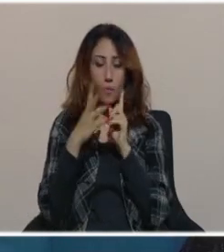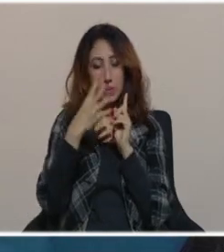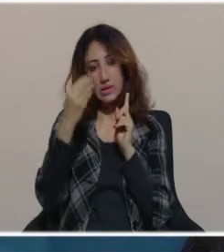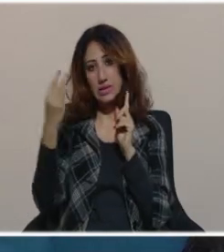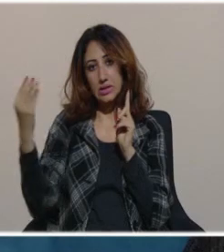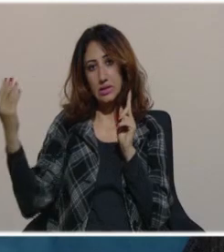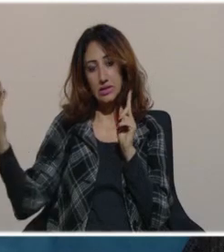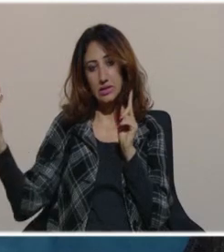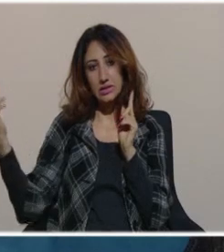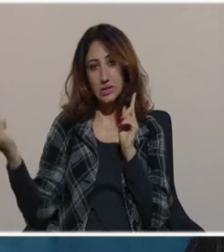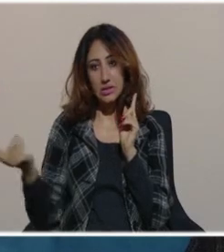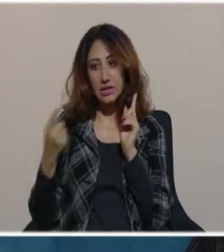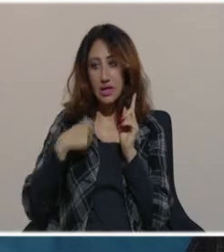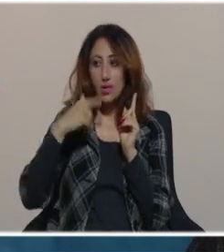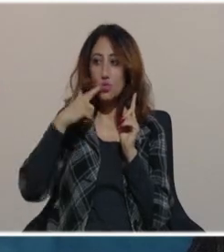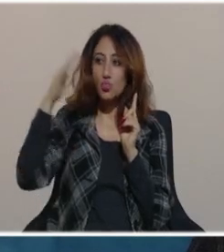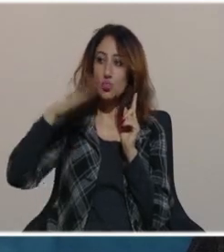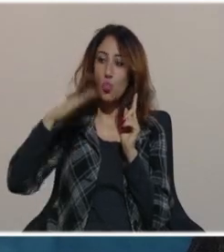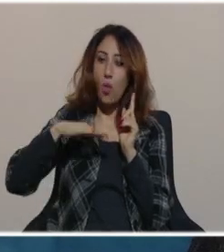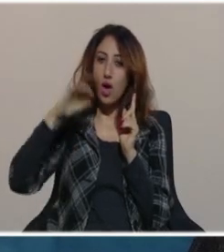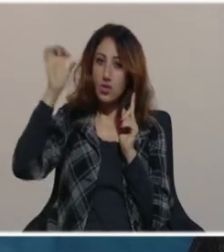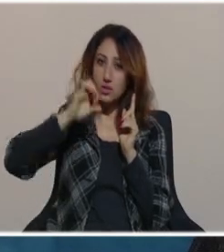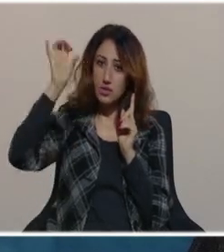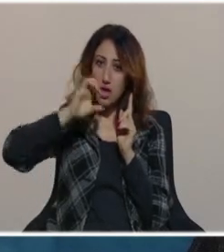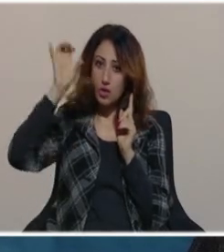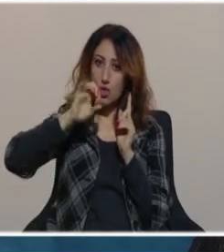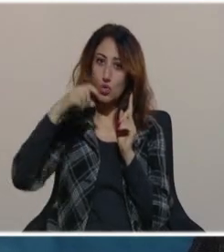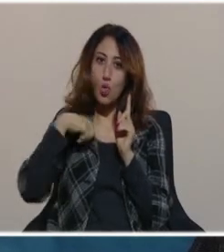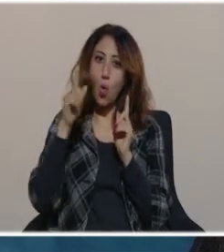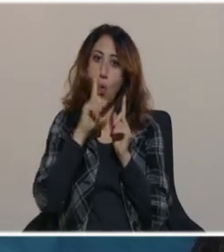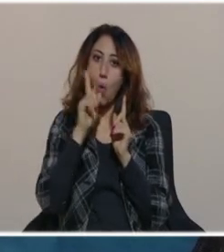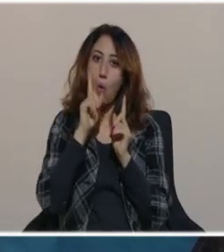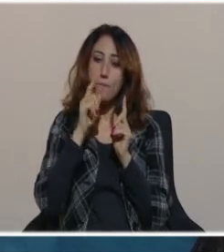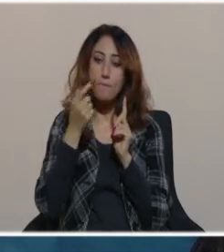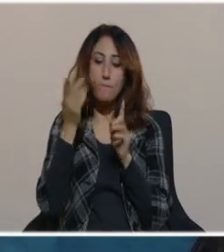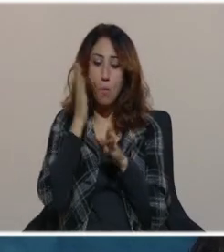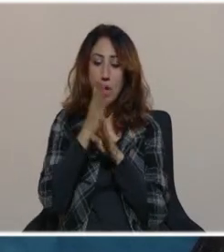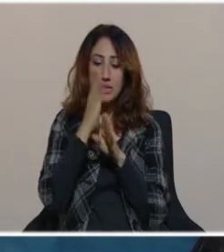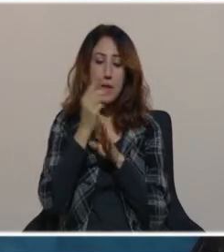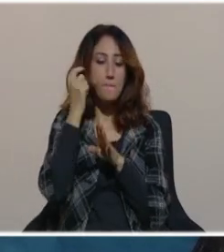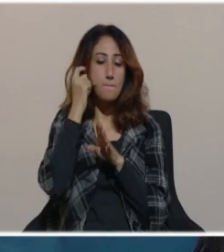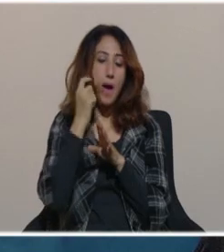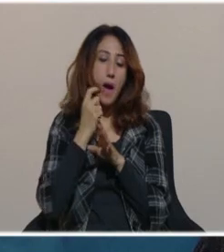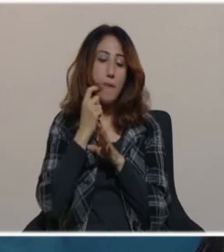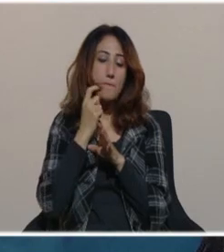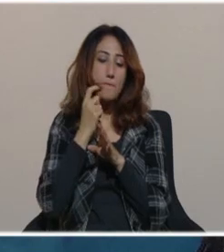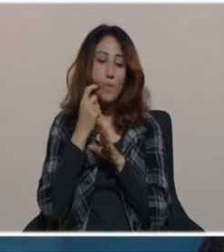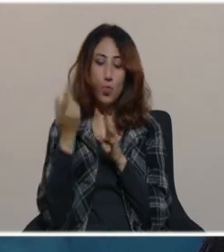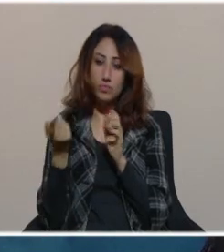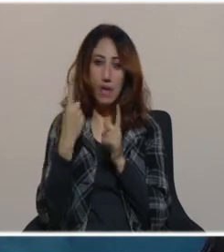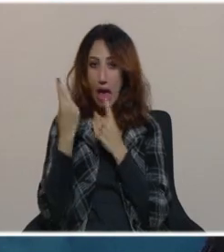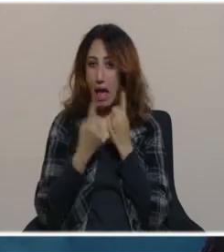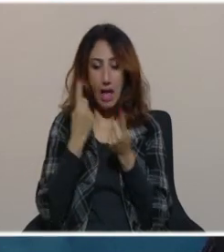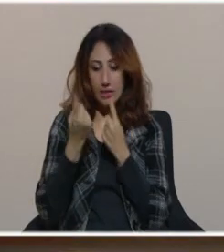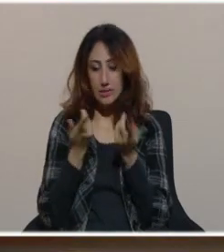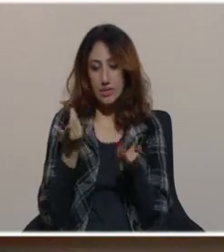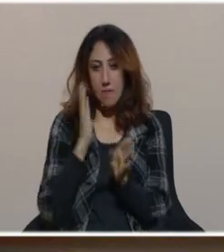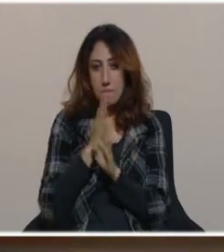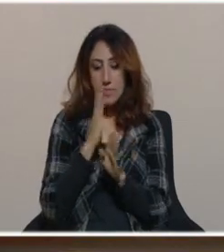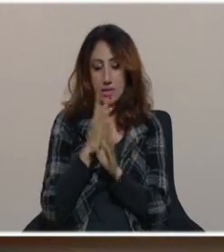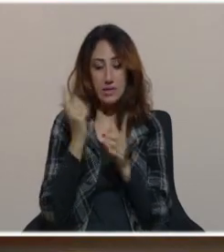انا عملت ام وانا عندي 19 سنه لمحمود ياسين الله يرحمه، كان في الافيال